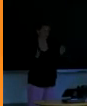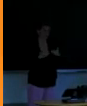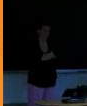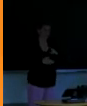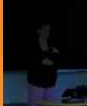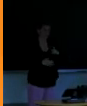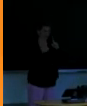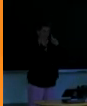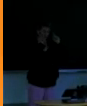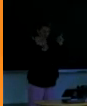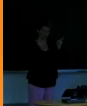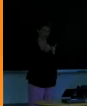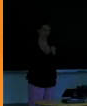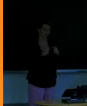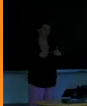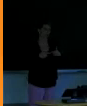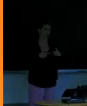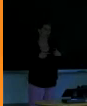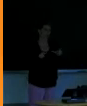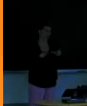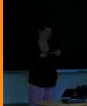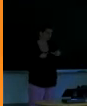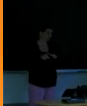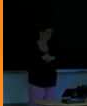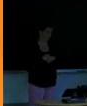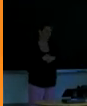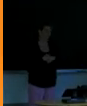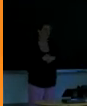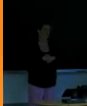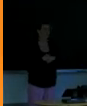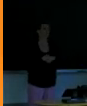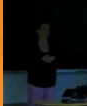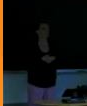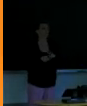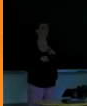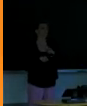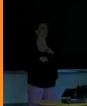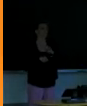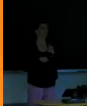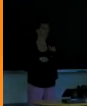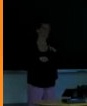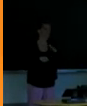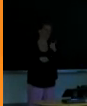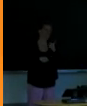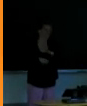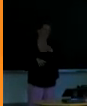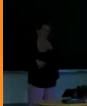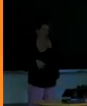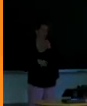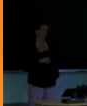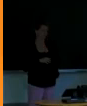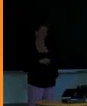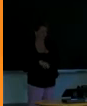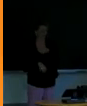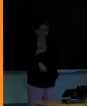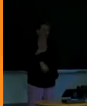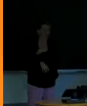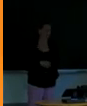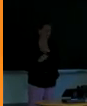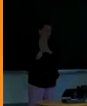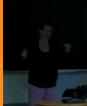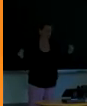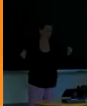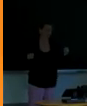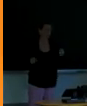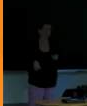siamo 13 dipartimenti con 32.000 studenti, leggo perché non me lo ricordo, siamo circa 1.000 docenti, 728,